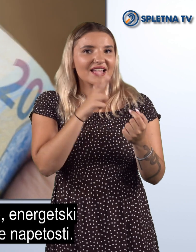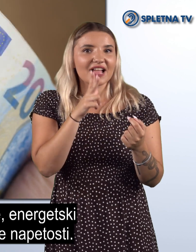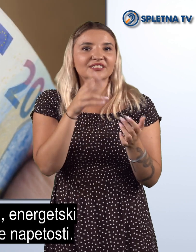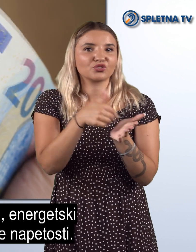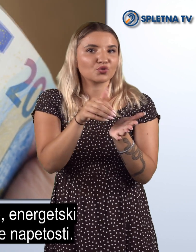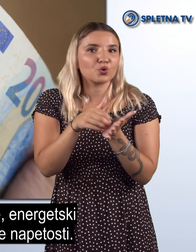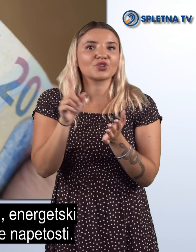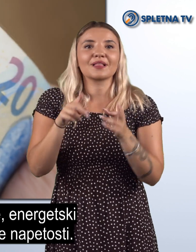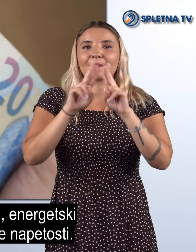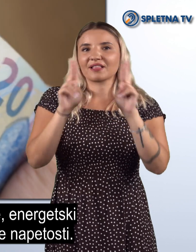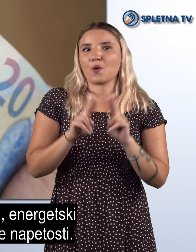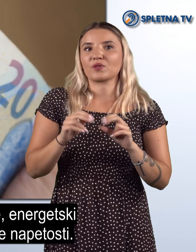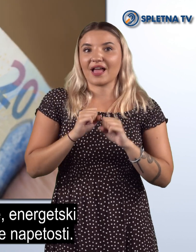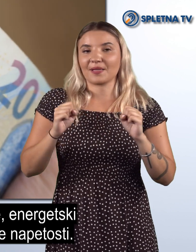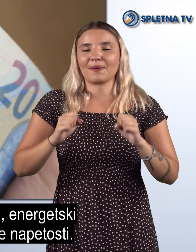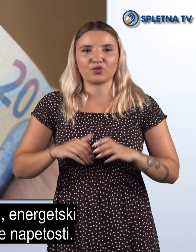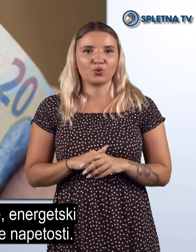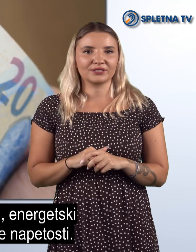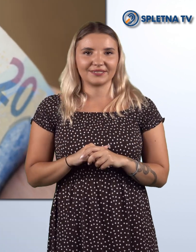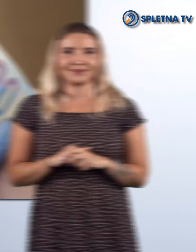in mednarodne napetosti.